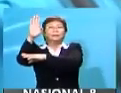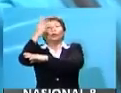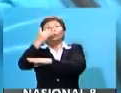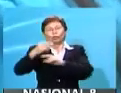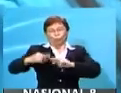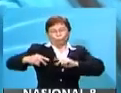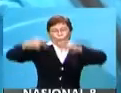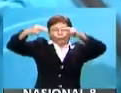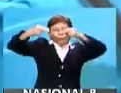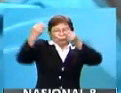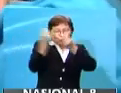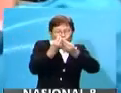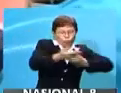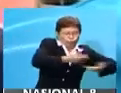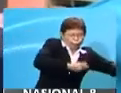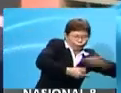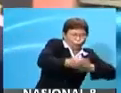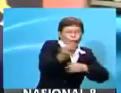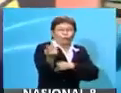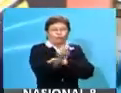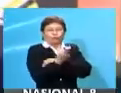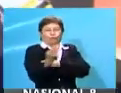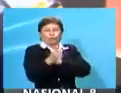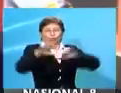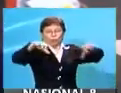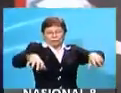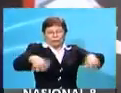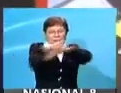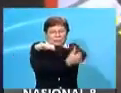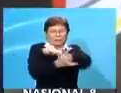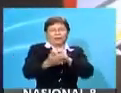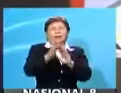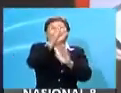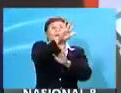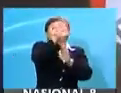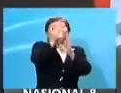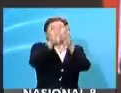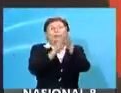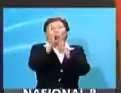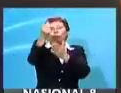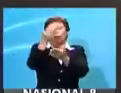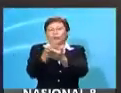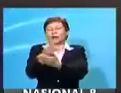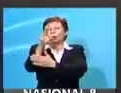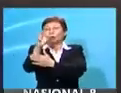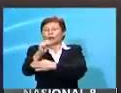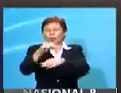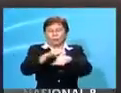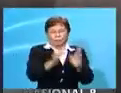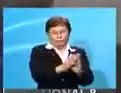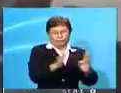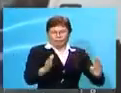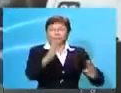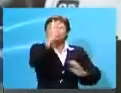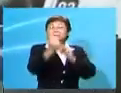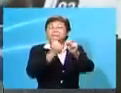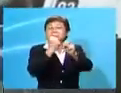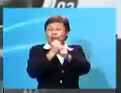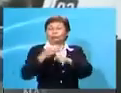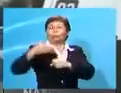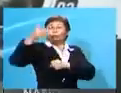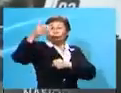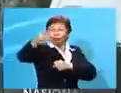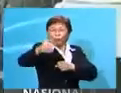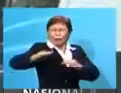meningkatkan jumlah perdagangan kedua-dua negara kepada 5 bilion do Amerika dalam tempoh 5 tahun akan datang justeru beliau